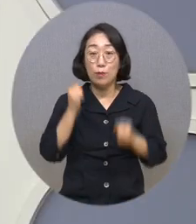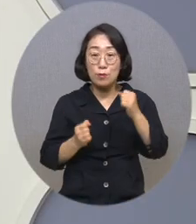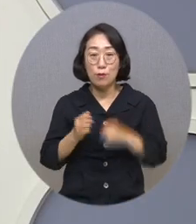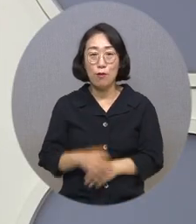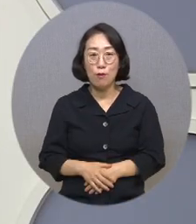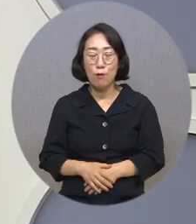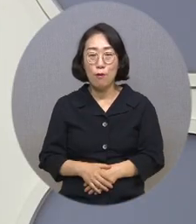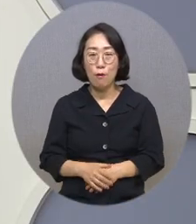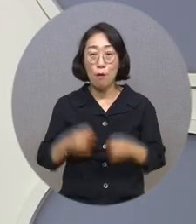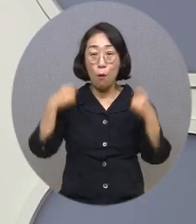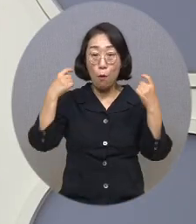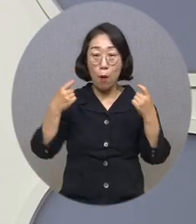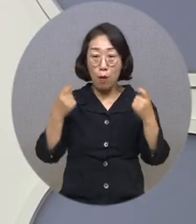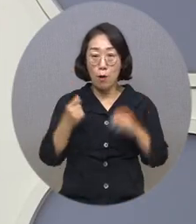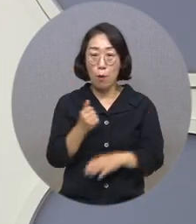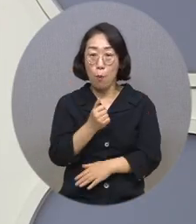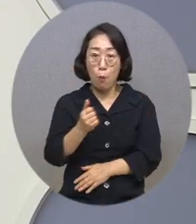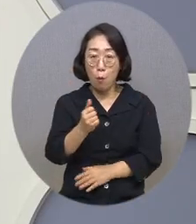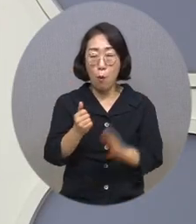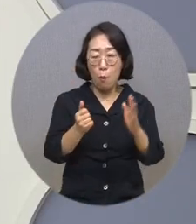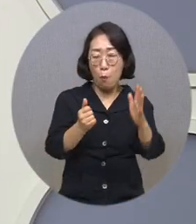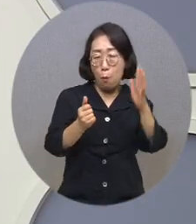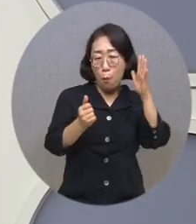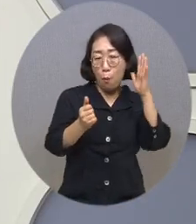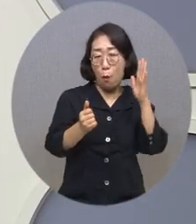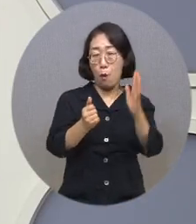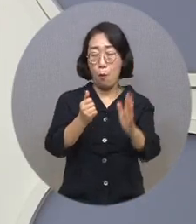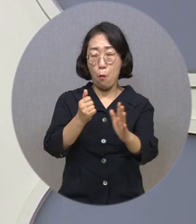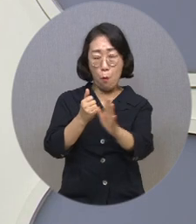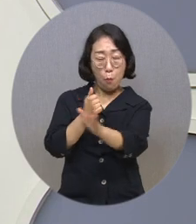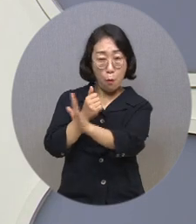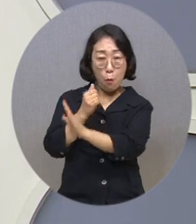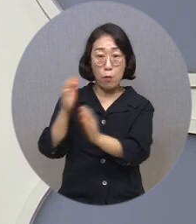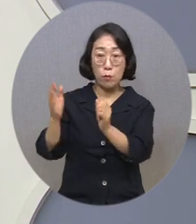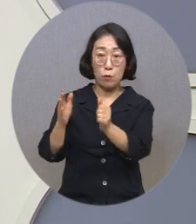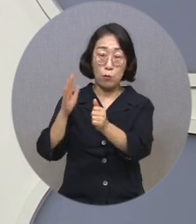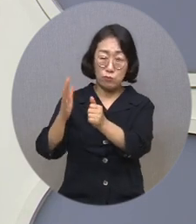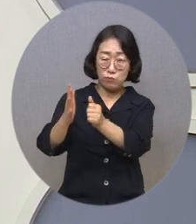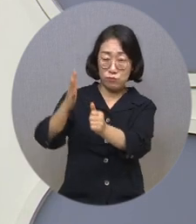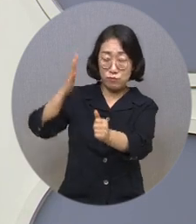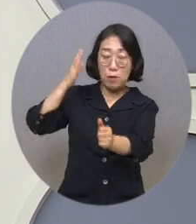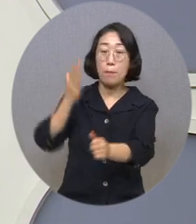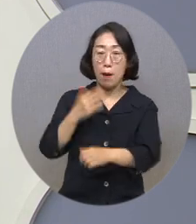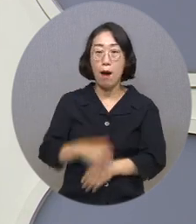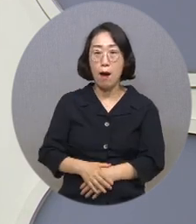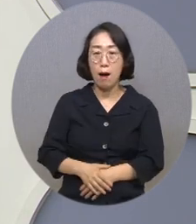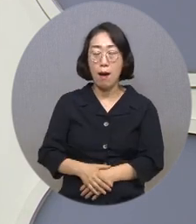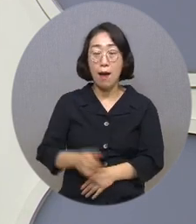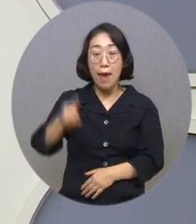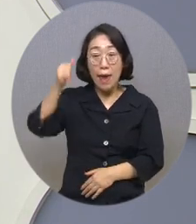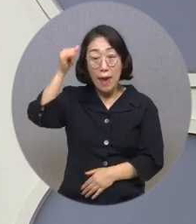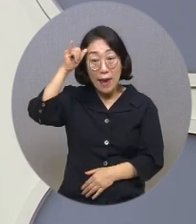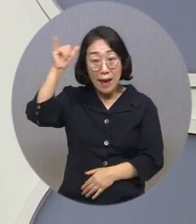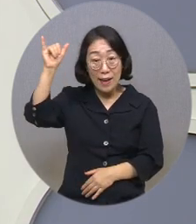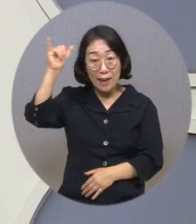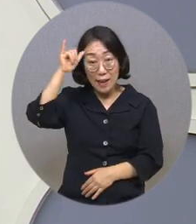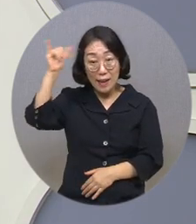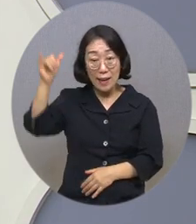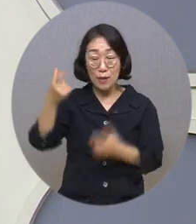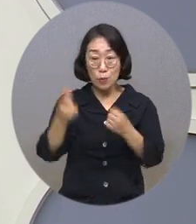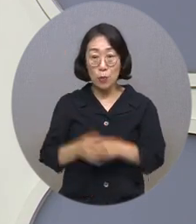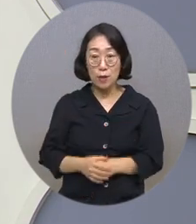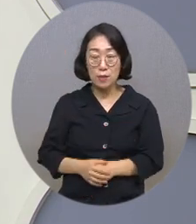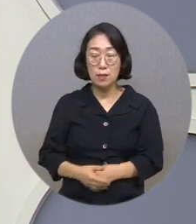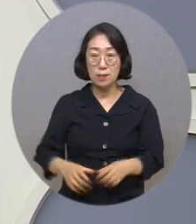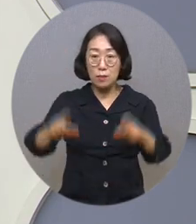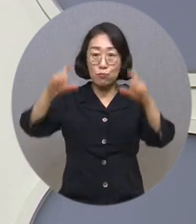관광길을 체험할 수가 있습니다. 오. 아까 4차 산업이 이제 그런 AR, VR 이제 이 증강현실 기술 같은 게 그런 거거든요. 어르신이 이렇게